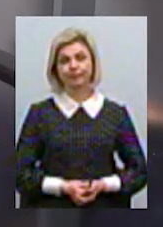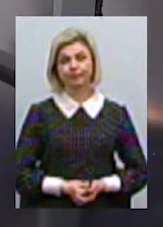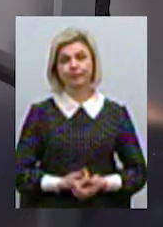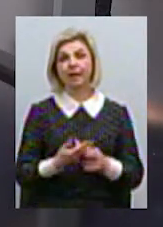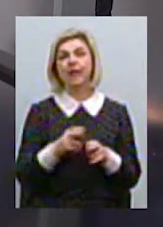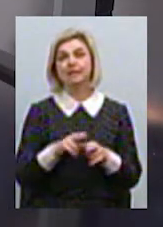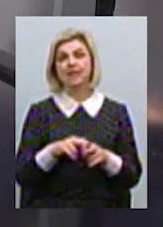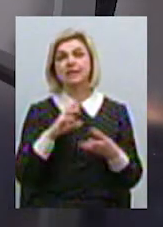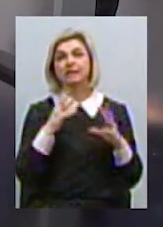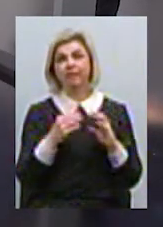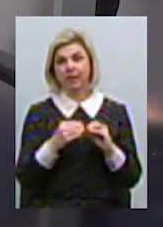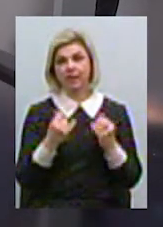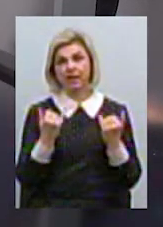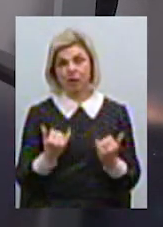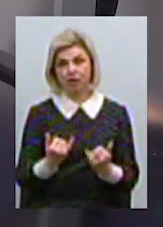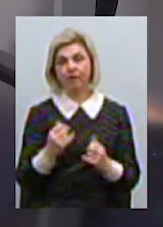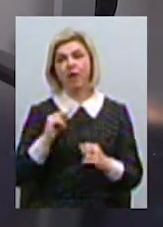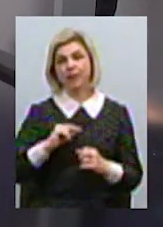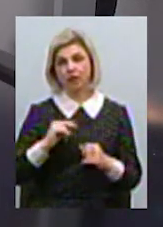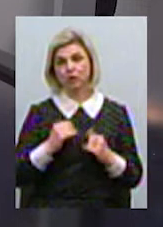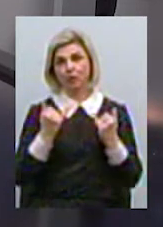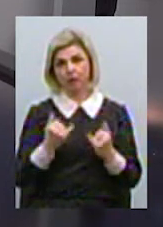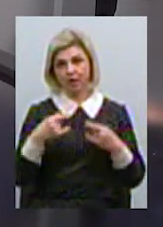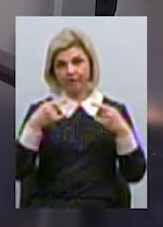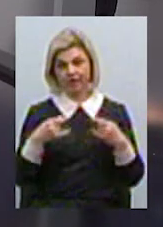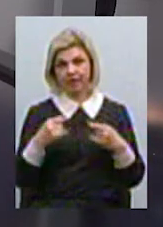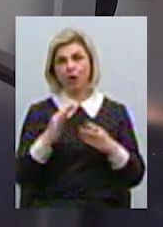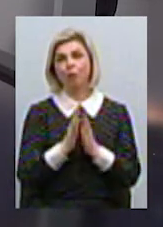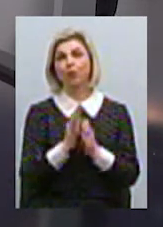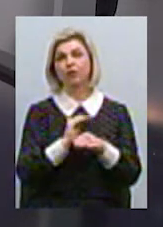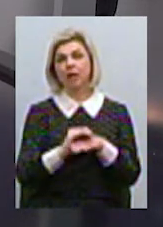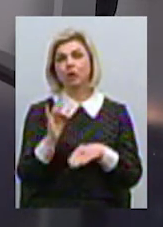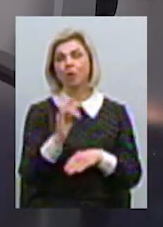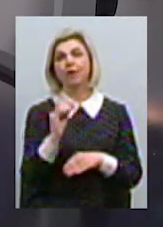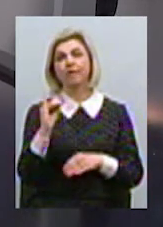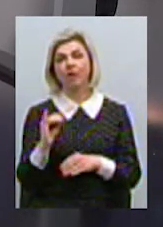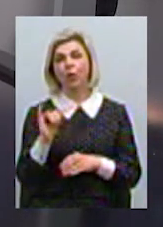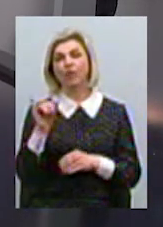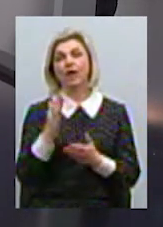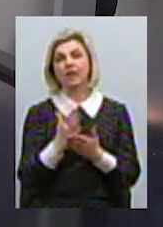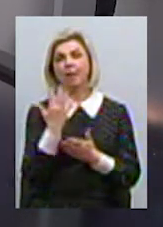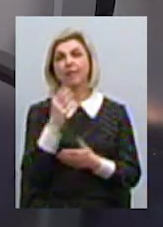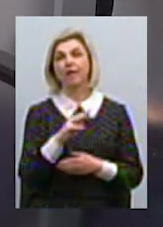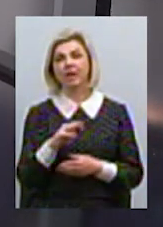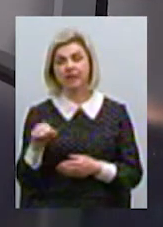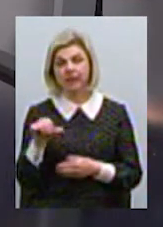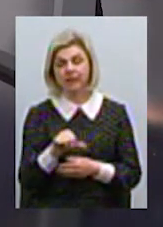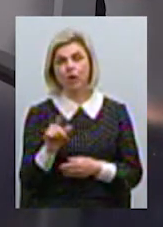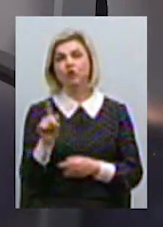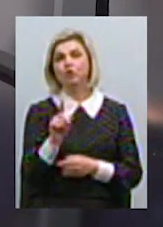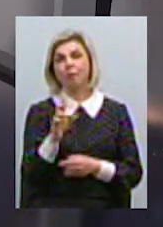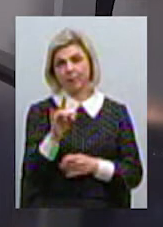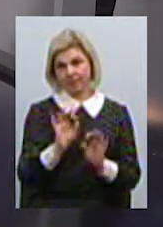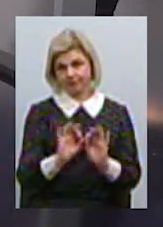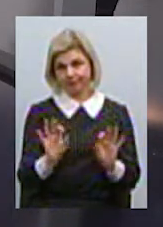Це «Звіти наживо», ми працюємо в прямому ефірі. І, будь ласка, Роман Іванович, у вас є 5 хвилин для